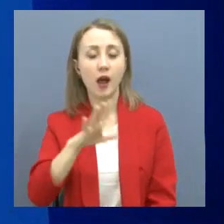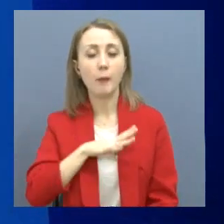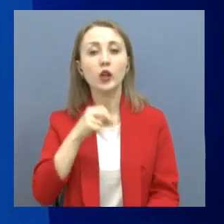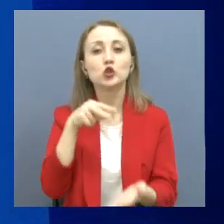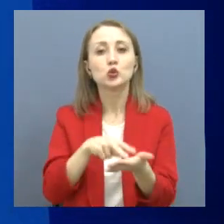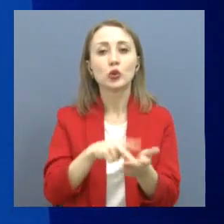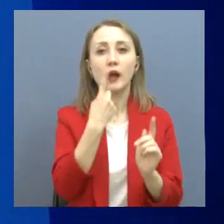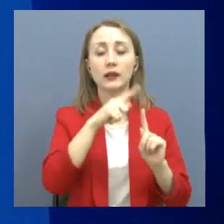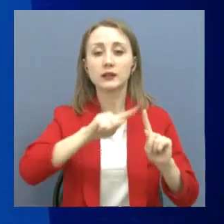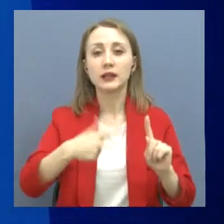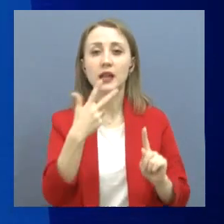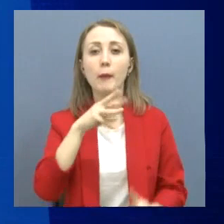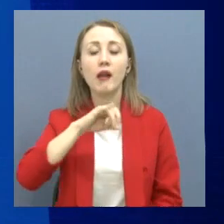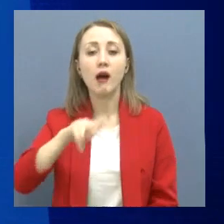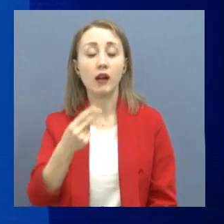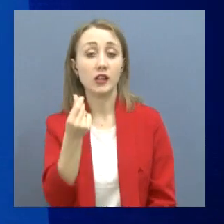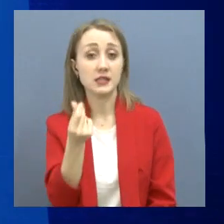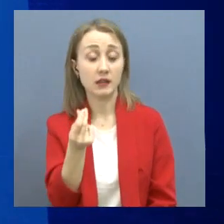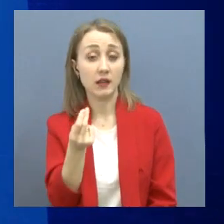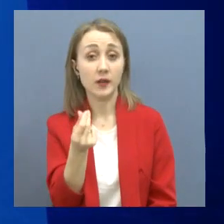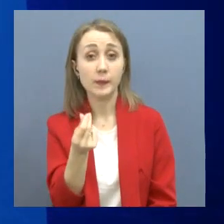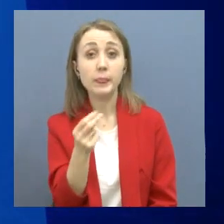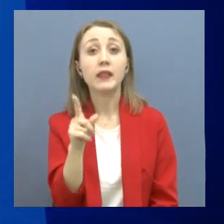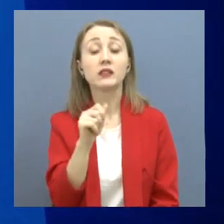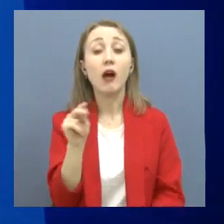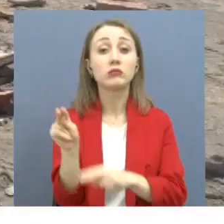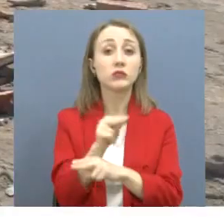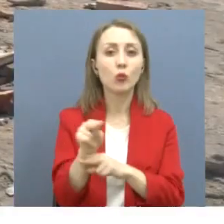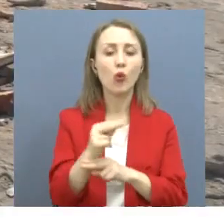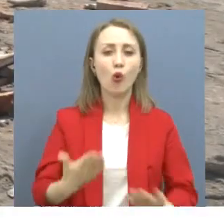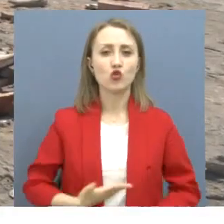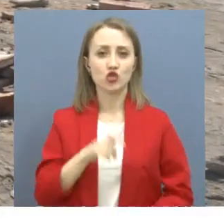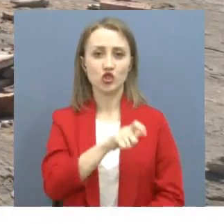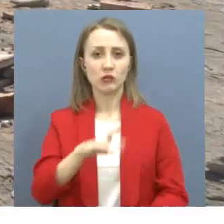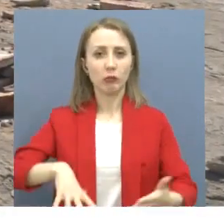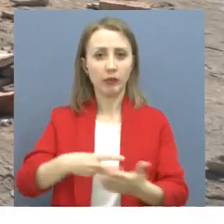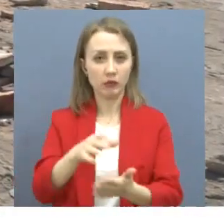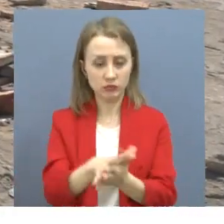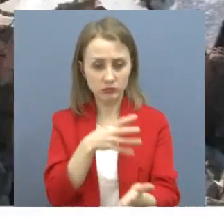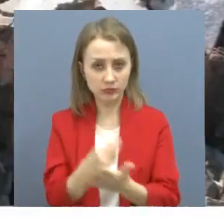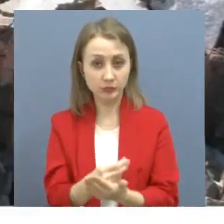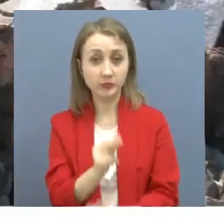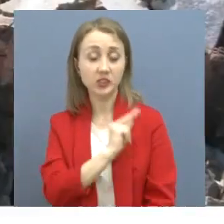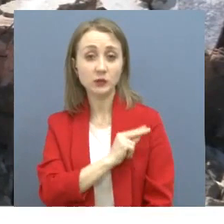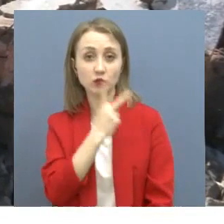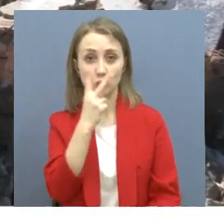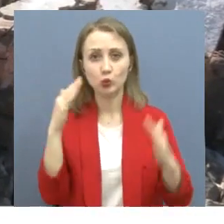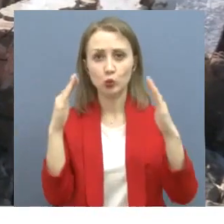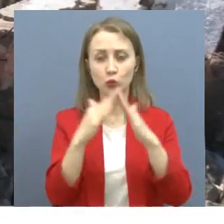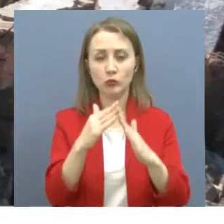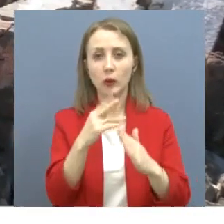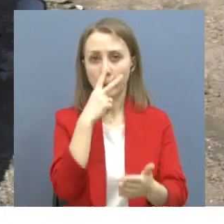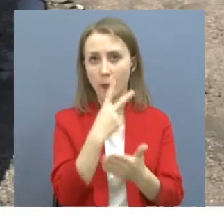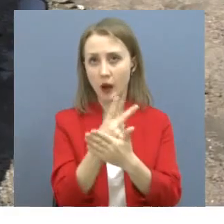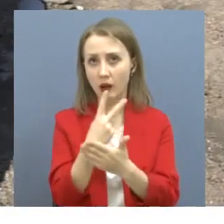1,3 миллиарда тенге. За реконструкцию жильцы расплачиваются до сих пор. Между тем, работа в двух домах, как показал вчерашний день,